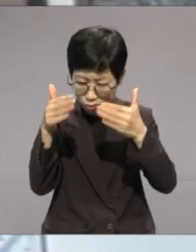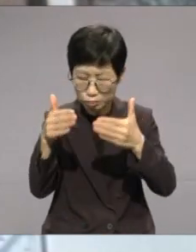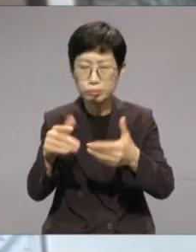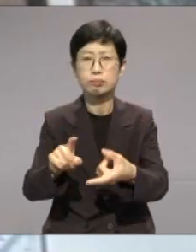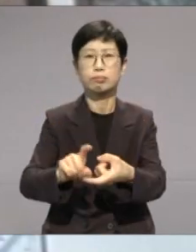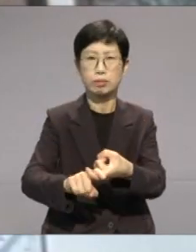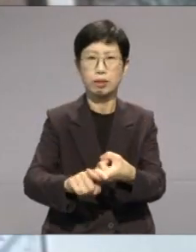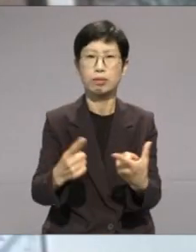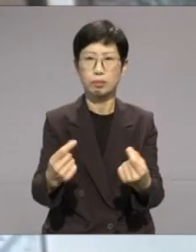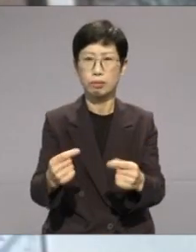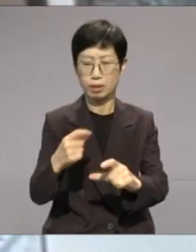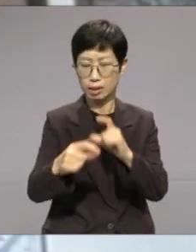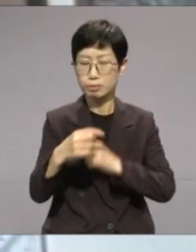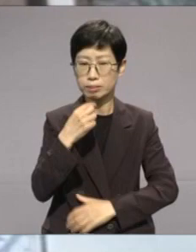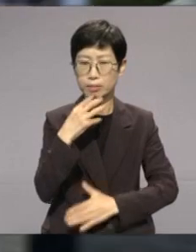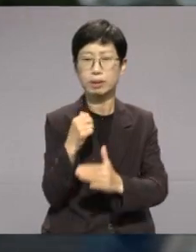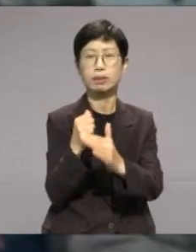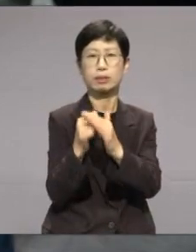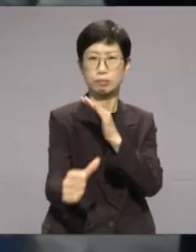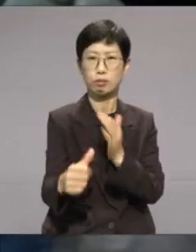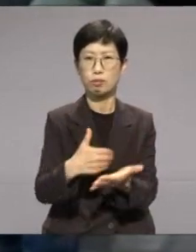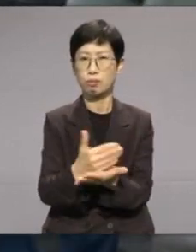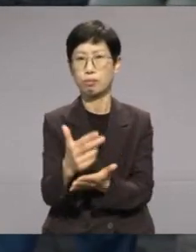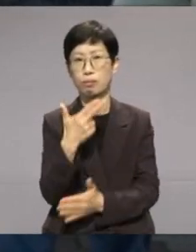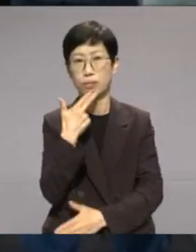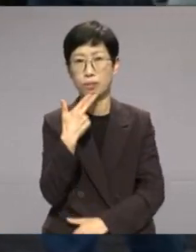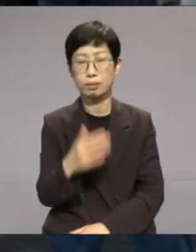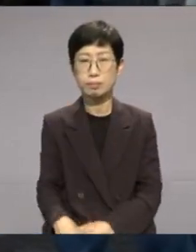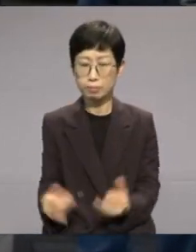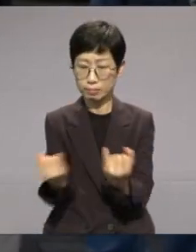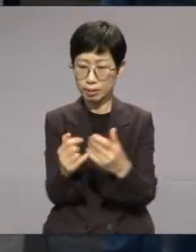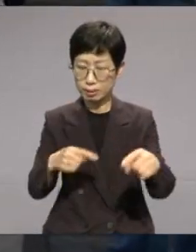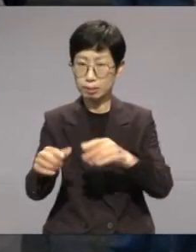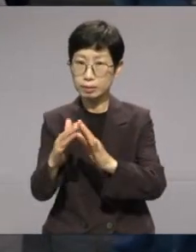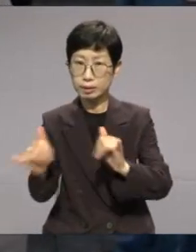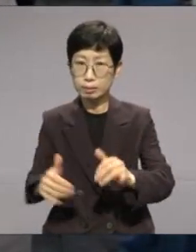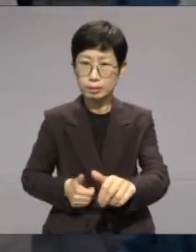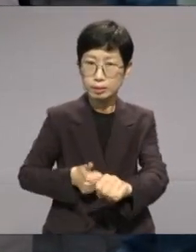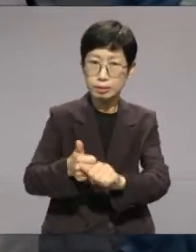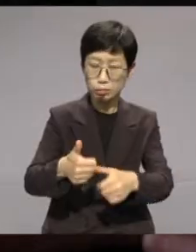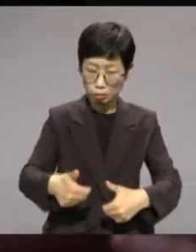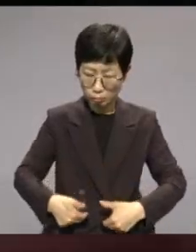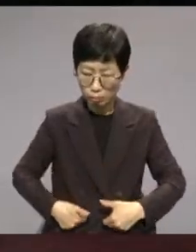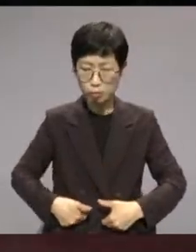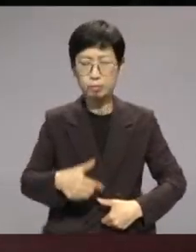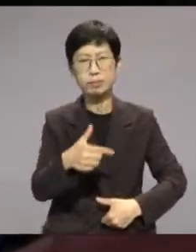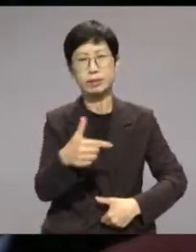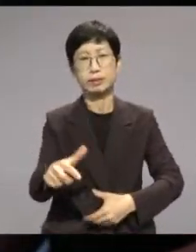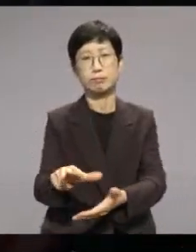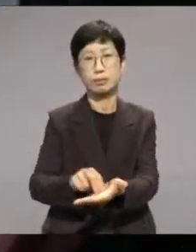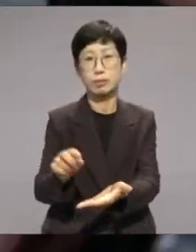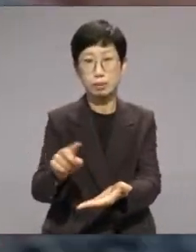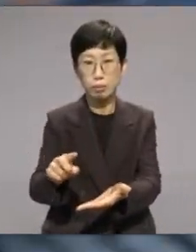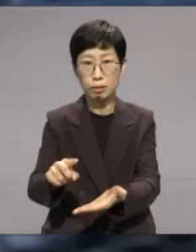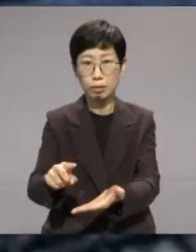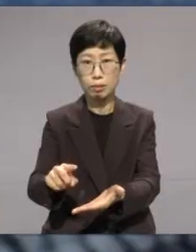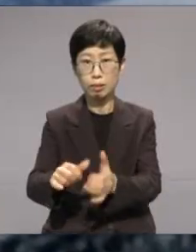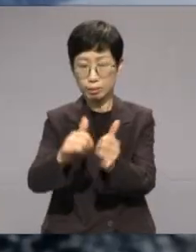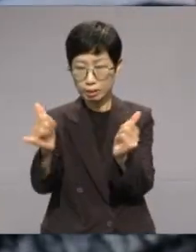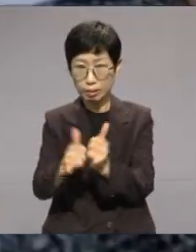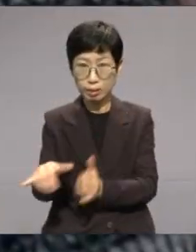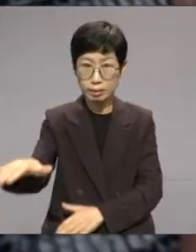very little diversity in that political party. 여성 정치인이 넘어야 할 가장 큰 장벽은 낮은 사회적